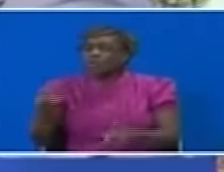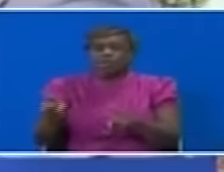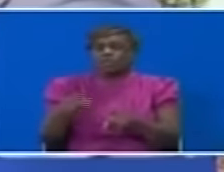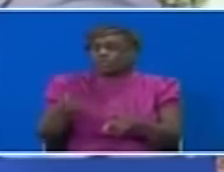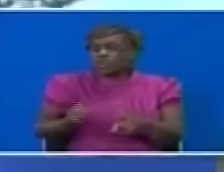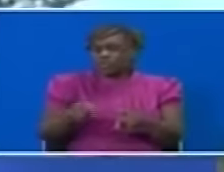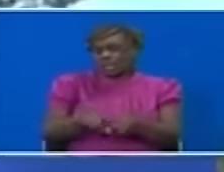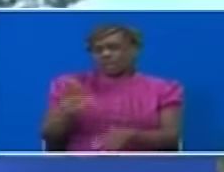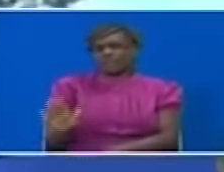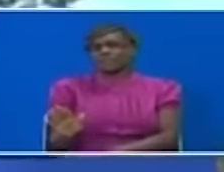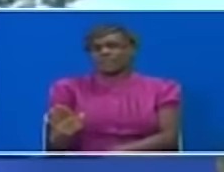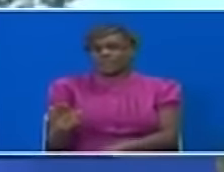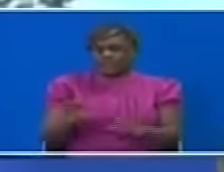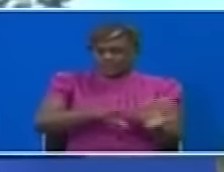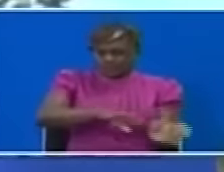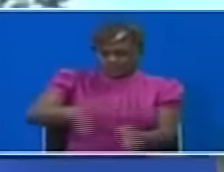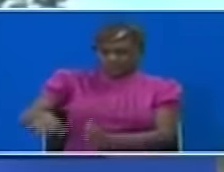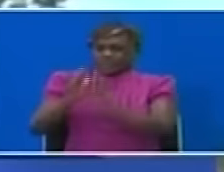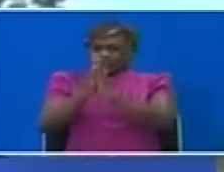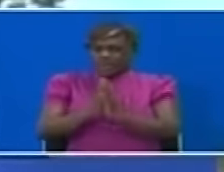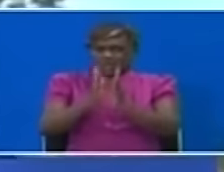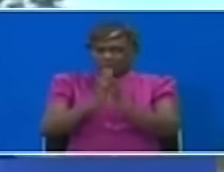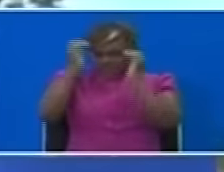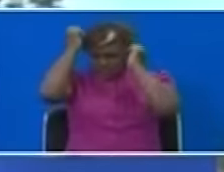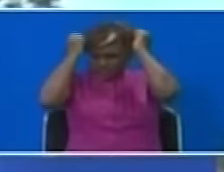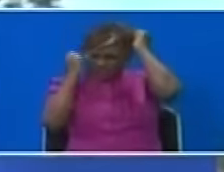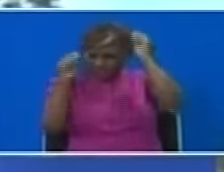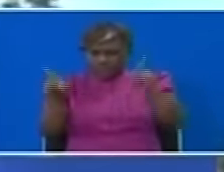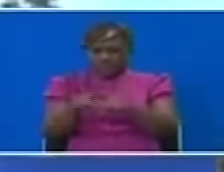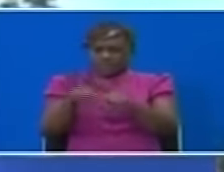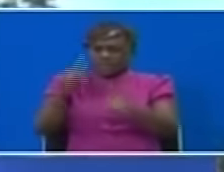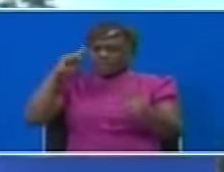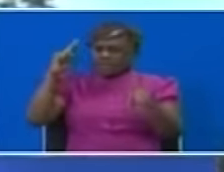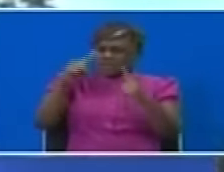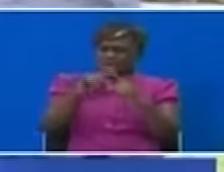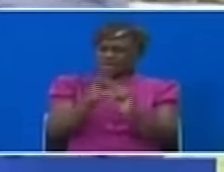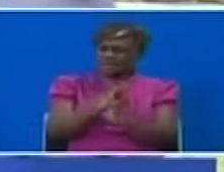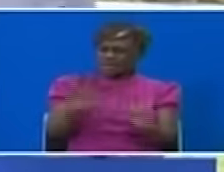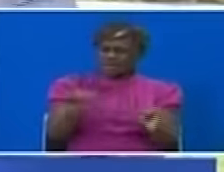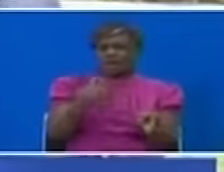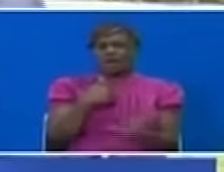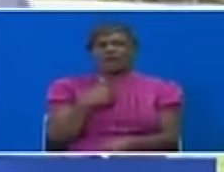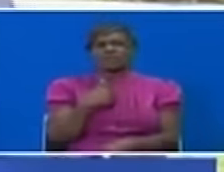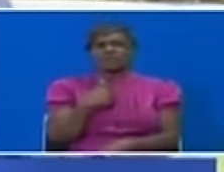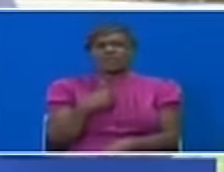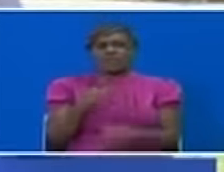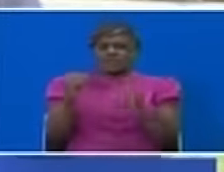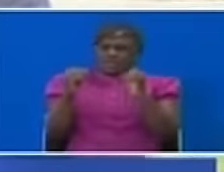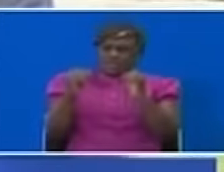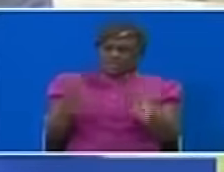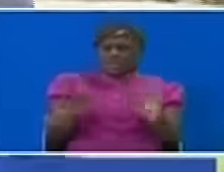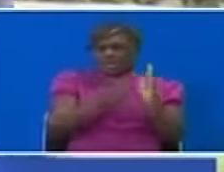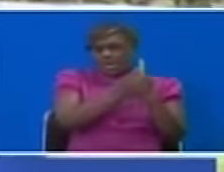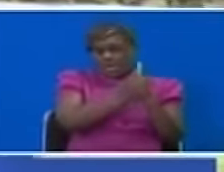good business. Naam. Lakini mbali na maombi, wanajeshi hutakiwa kuwa na nia safi waendapo vitani. Naam, ijapo